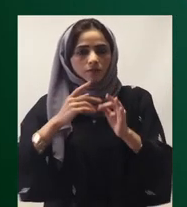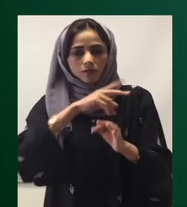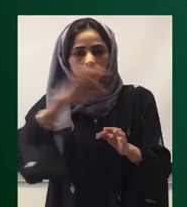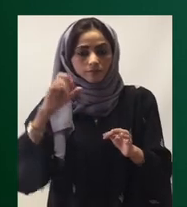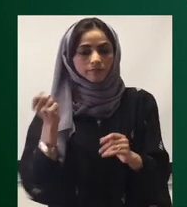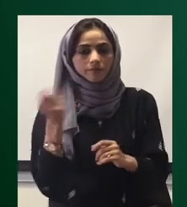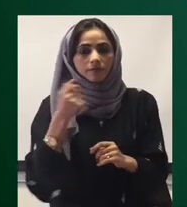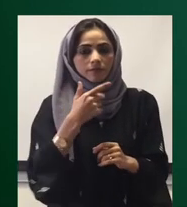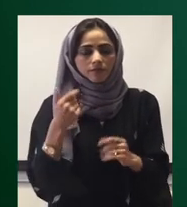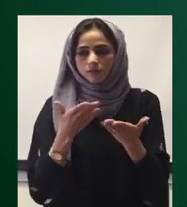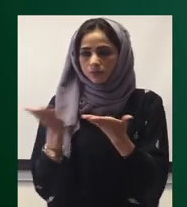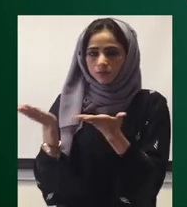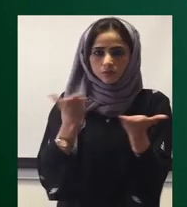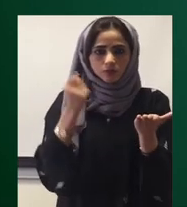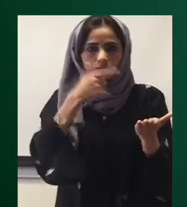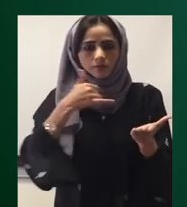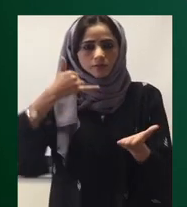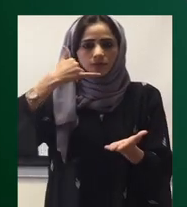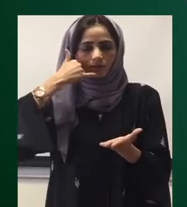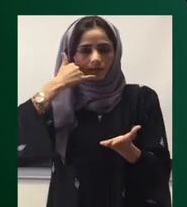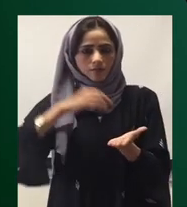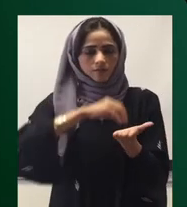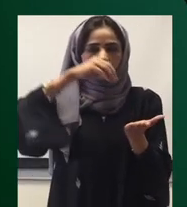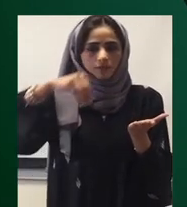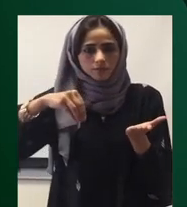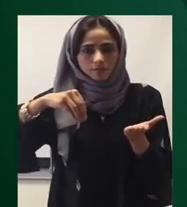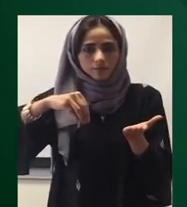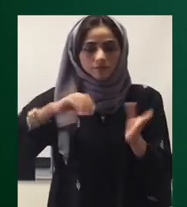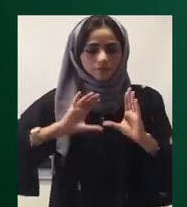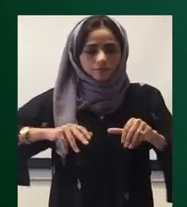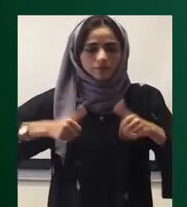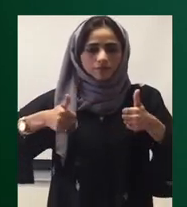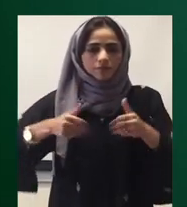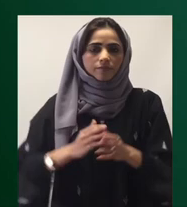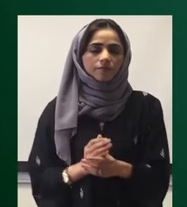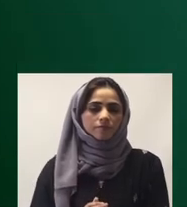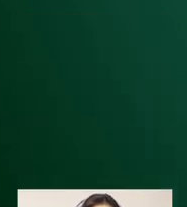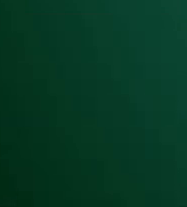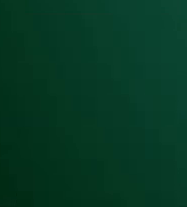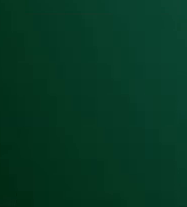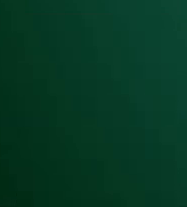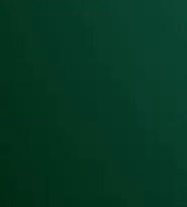على سرعة الاستجابة في الاتصال والانتقال والإنجاز المحقق.